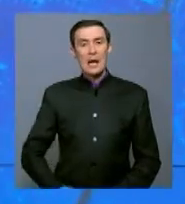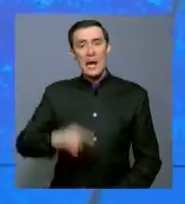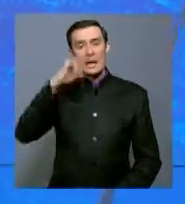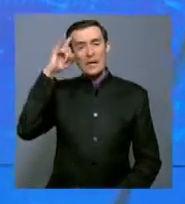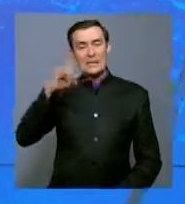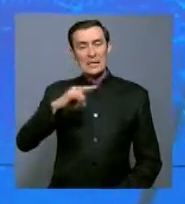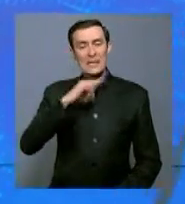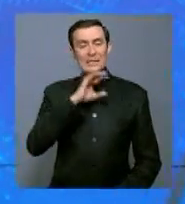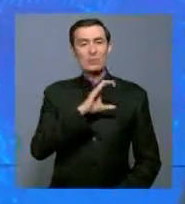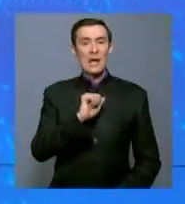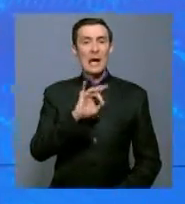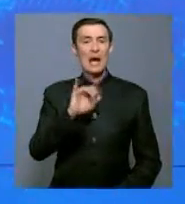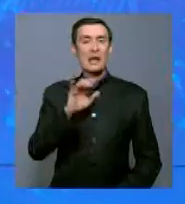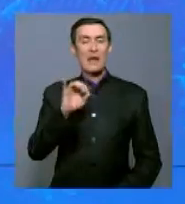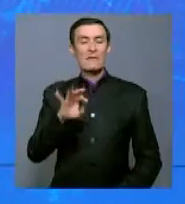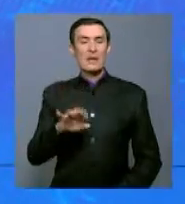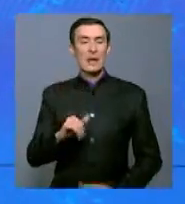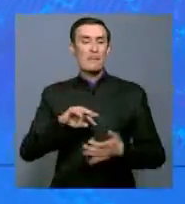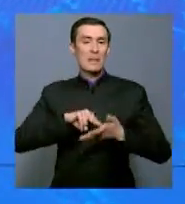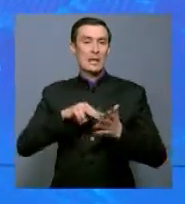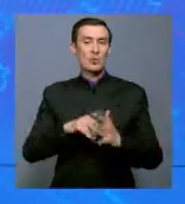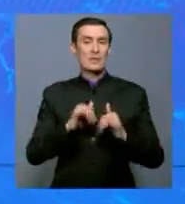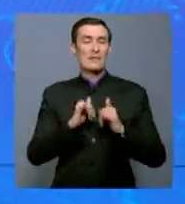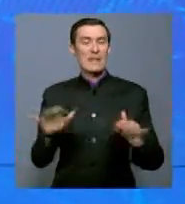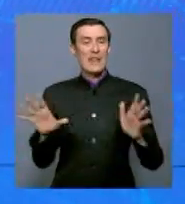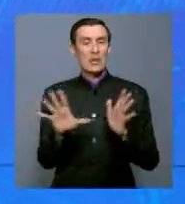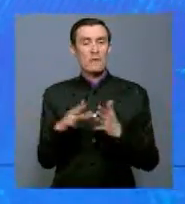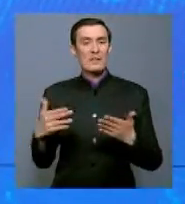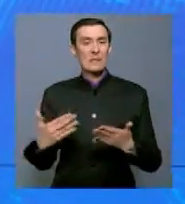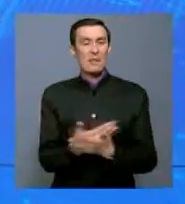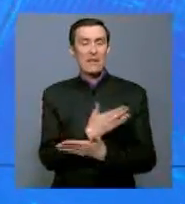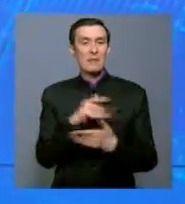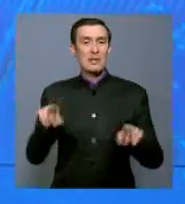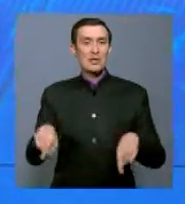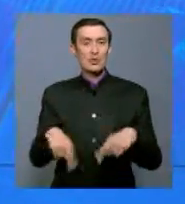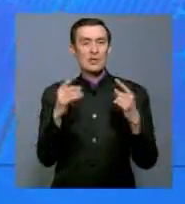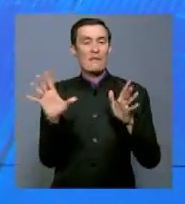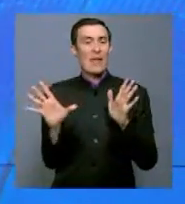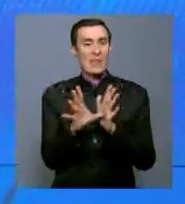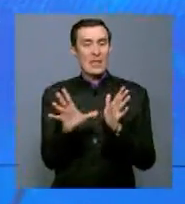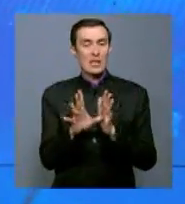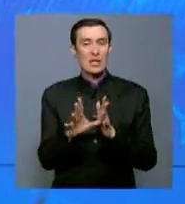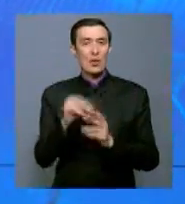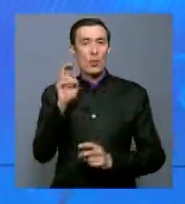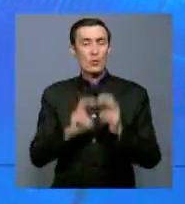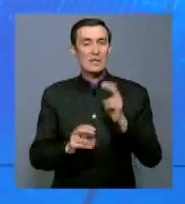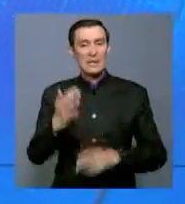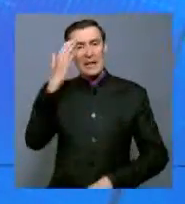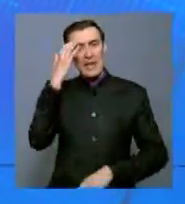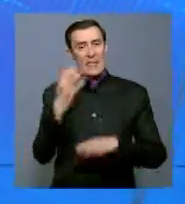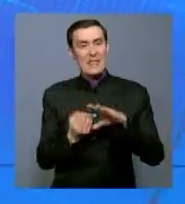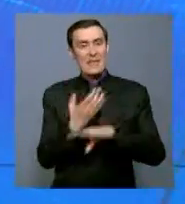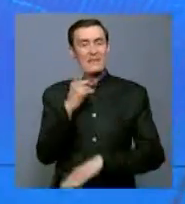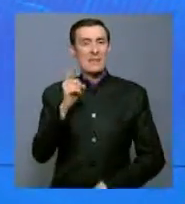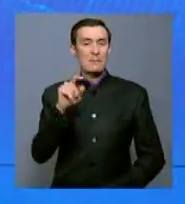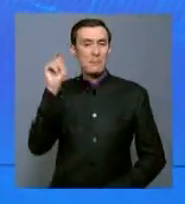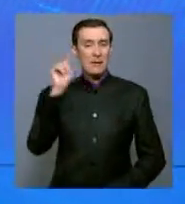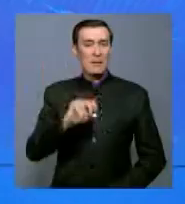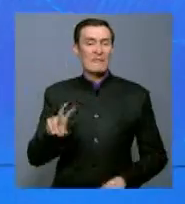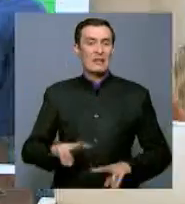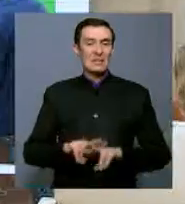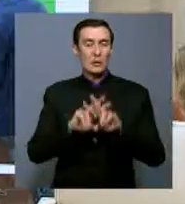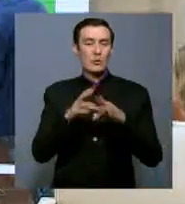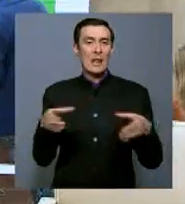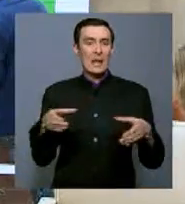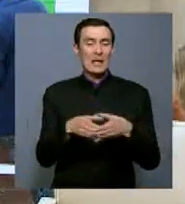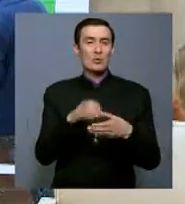временем Казахстан и Саудовская Аравия намерены развивать энергетику возобновляемых источников энергии и отрасль нефтехимии. В Астану прибыли делегаты из